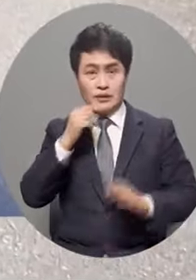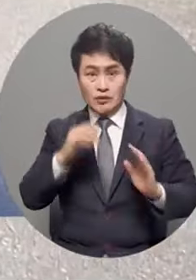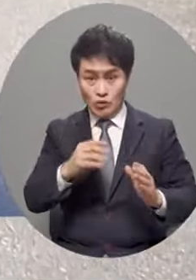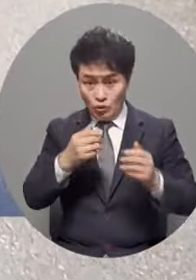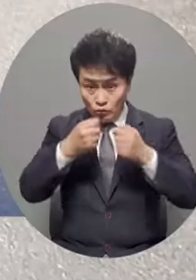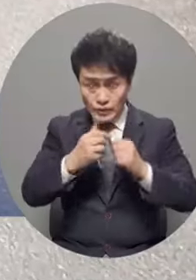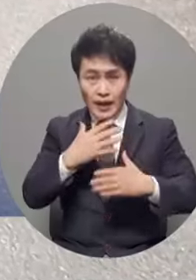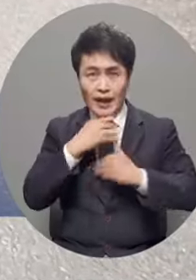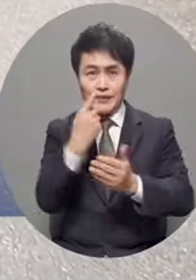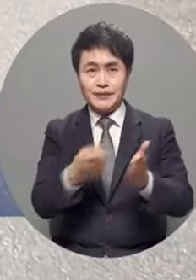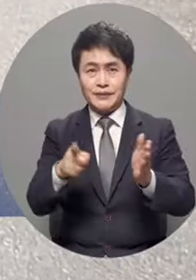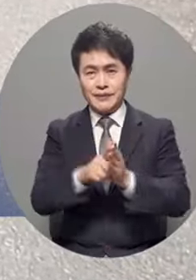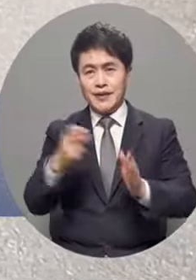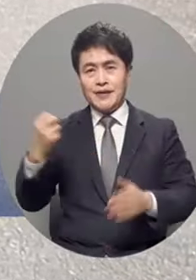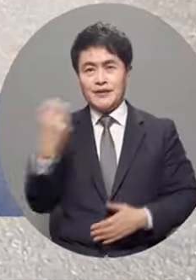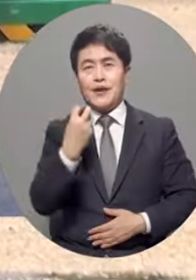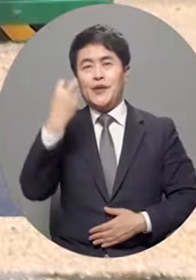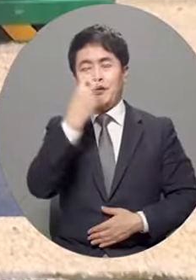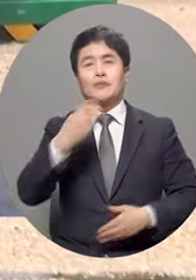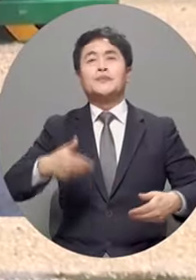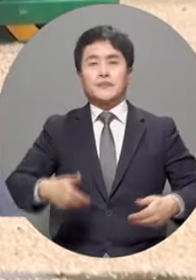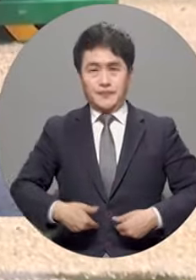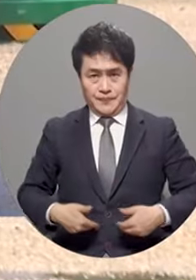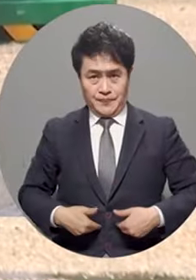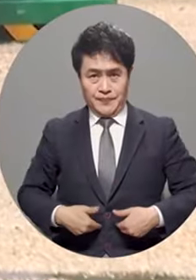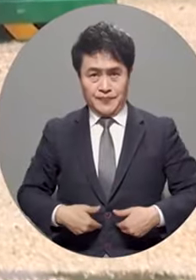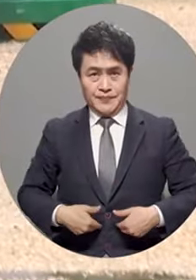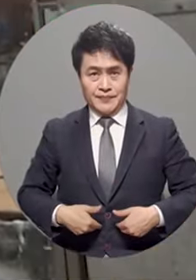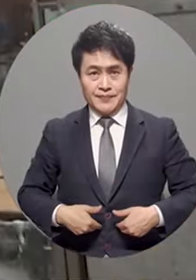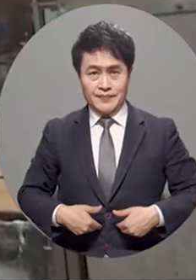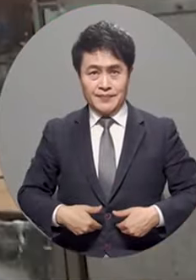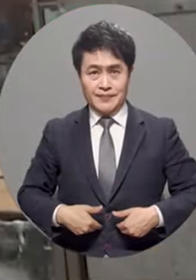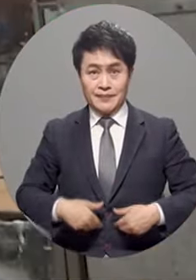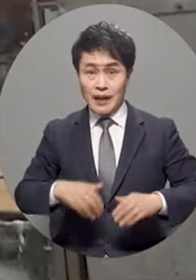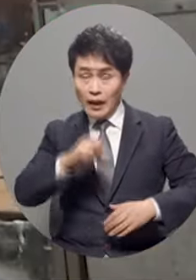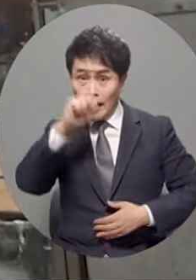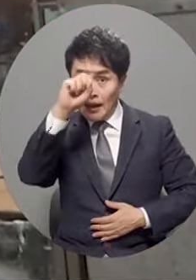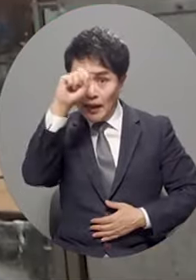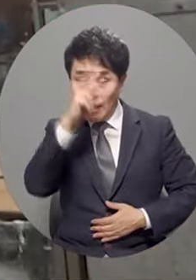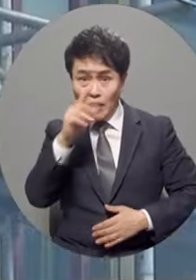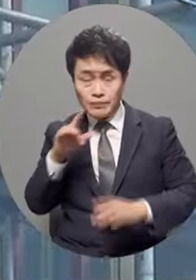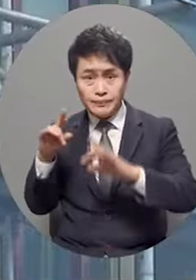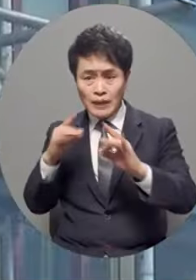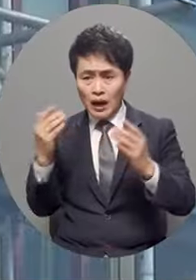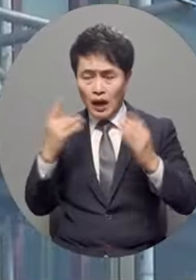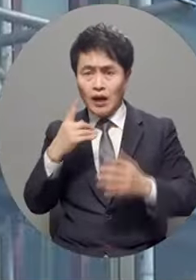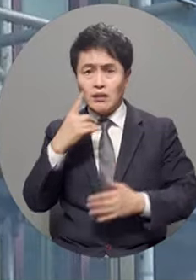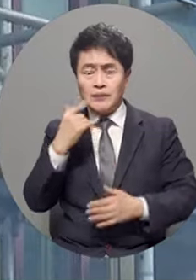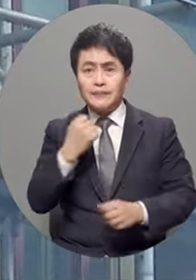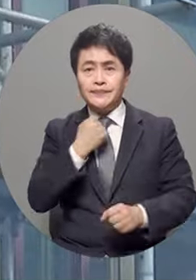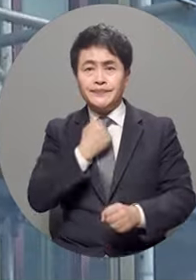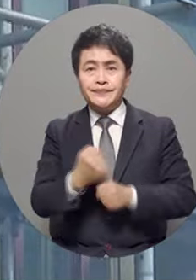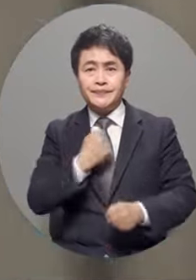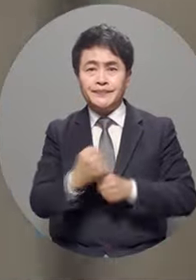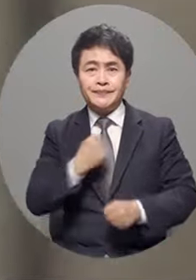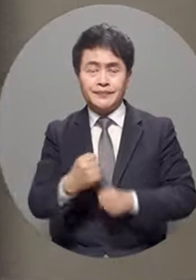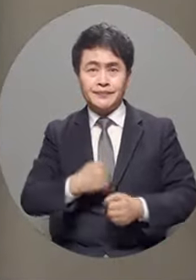위해서 재검토를 불가피하게 할 수밖에 없었고요. 갑작스러운 통보에 학부모들은 당황스럽기만